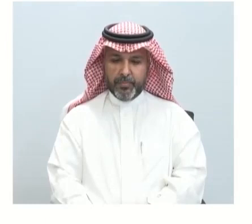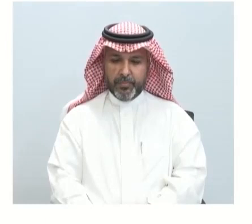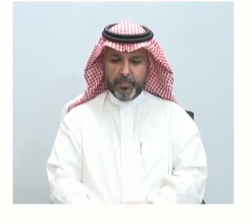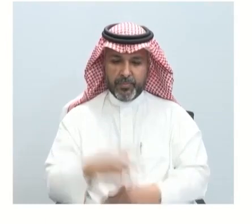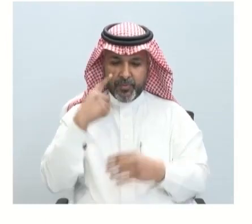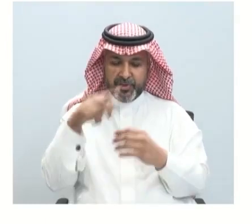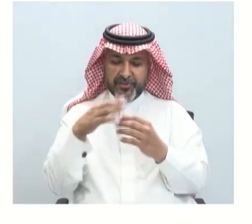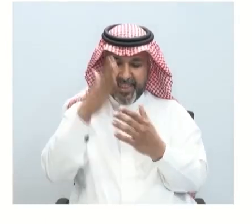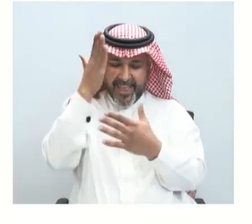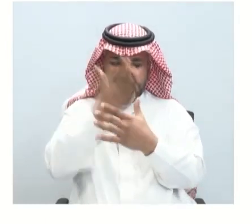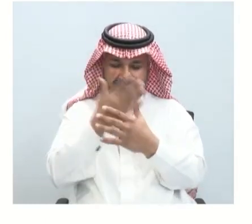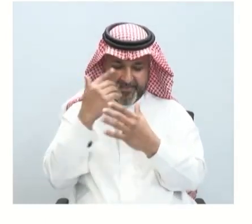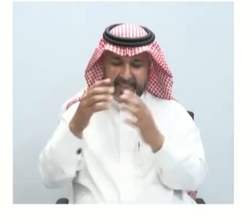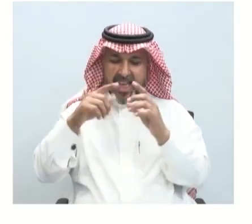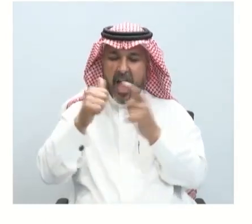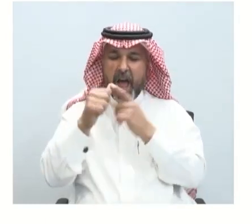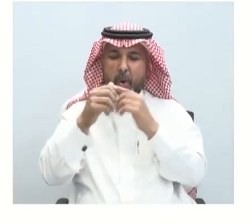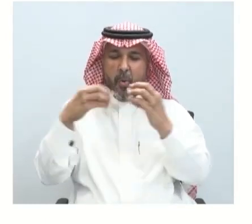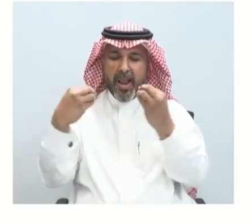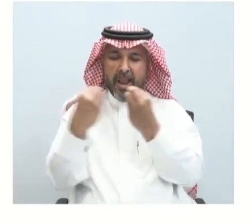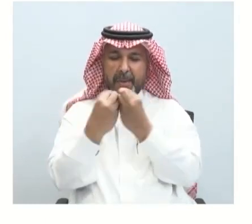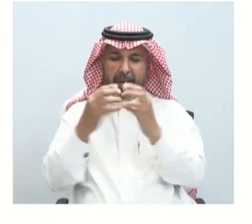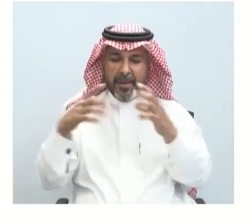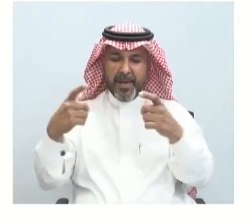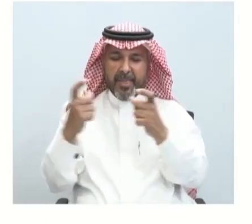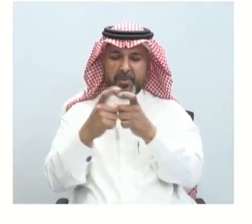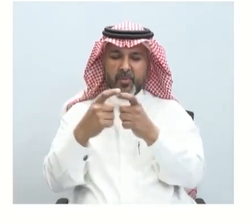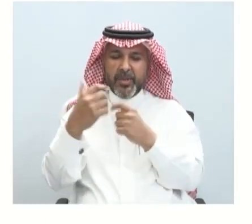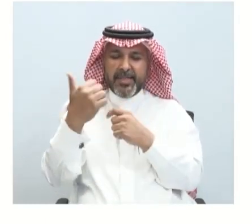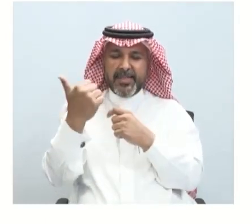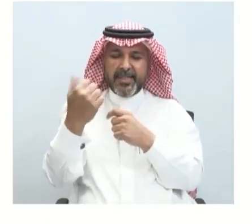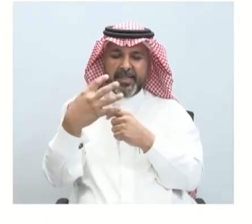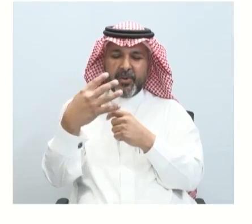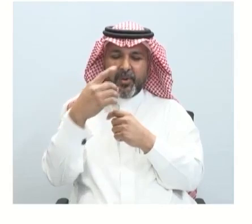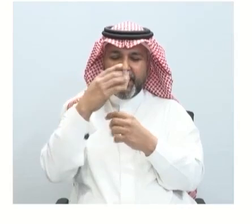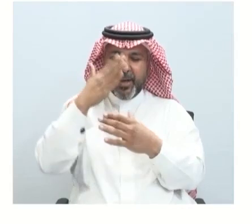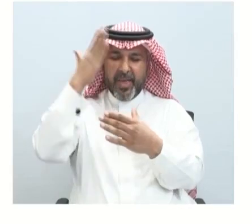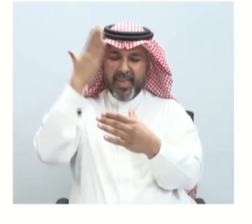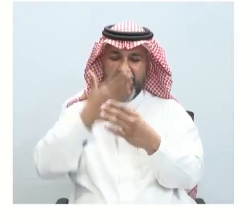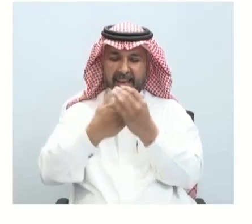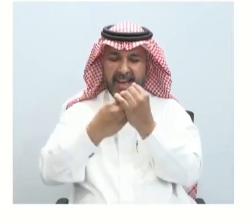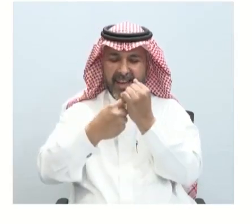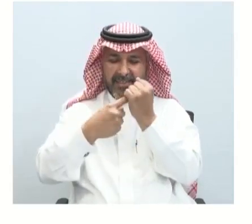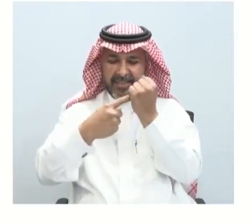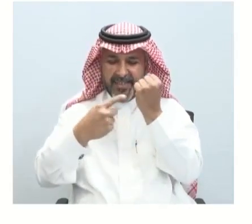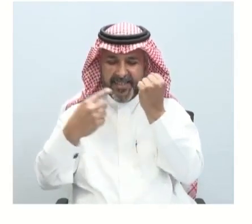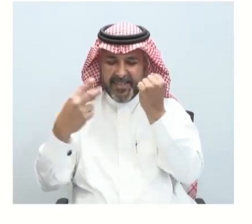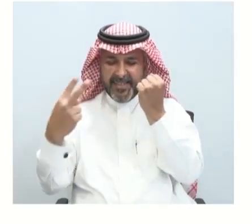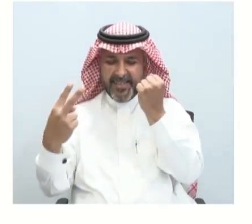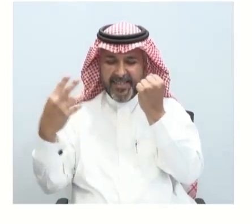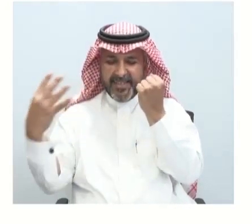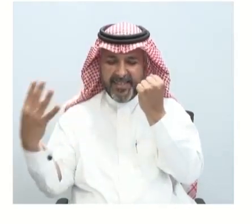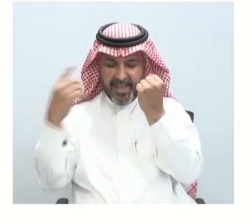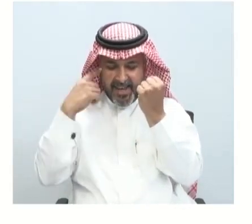المنصف يحدث الانقسام المنصف خلال مرحلتين ولعل هذا اهم ما يميز هذا الانقسام المنصف تتذكرون في